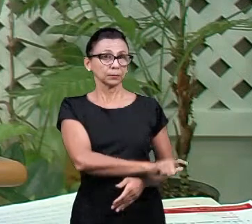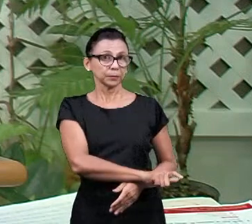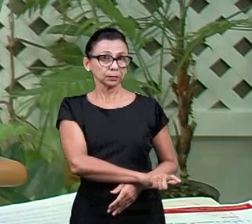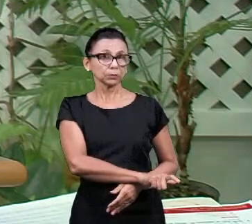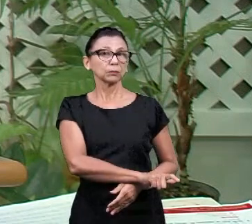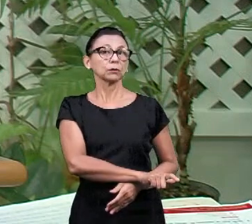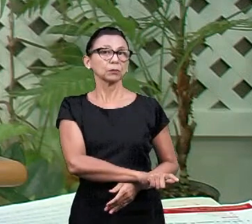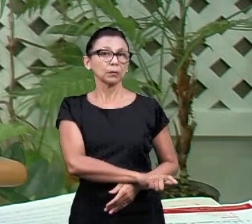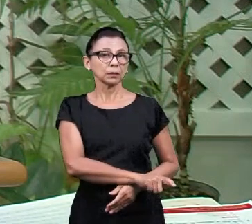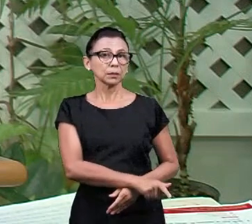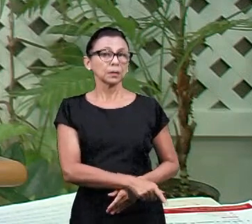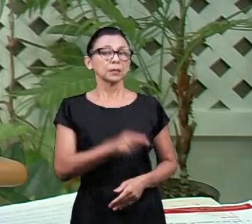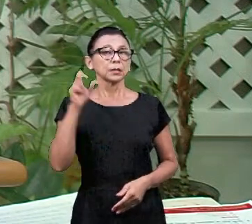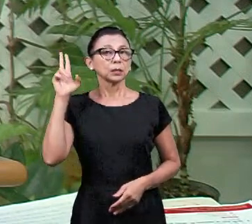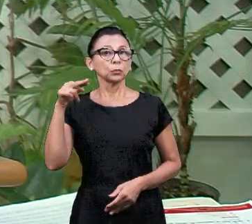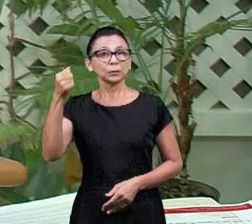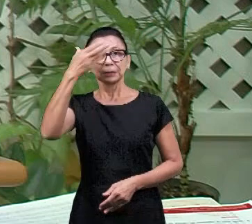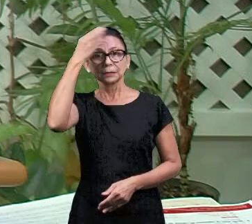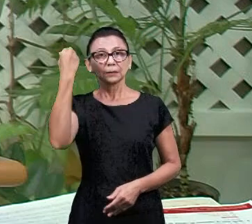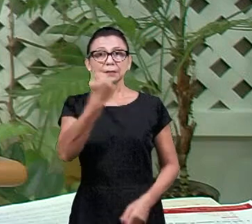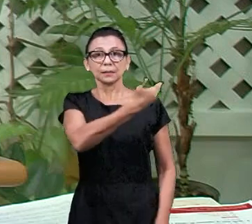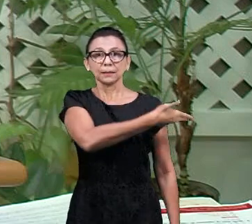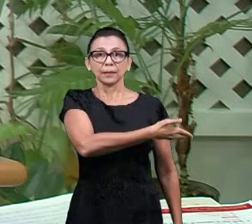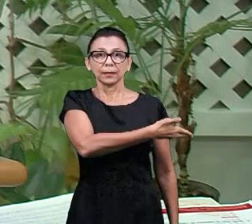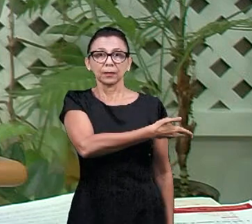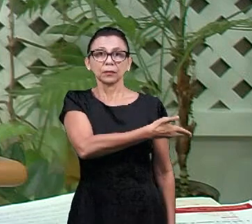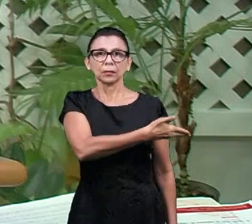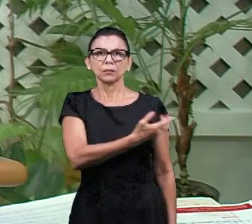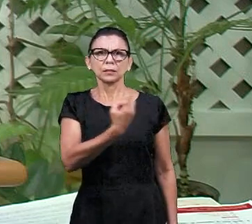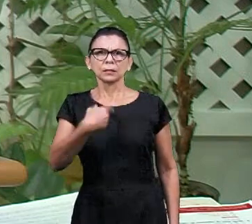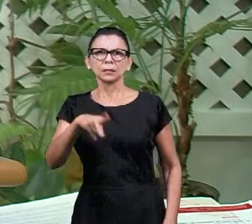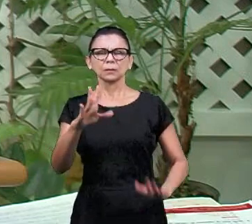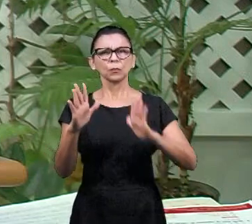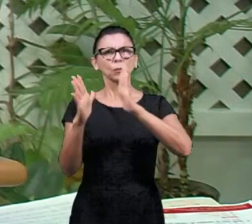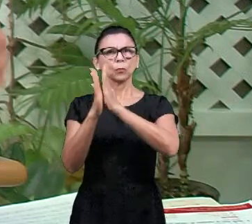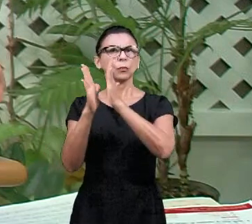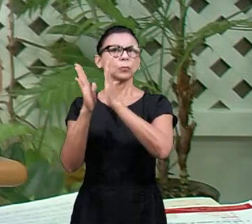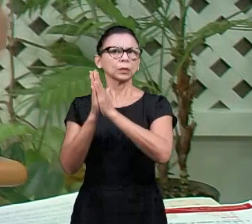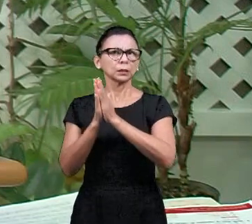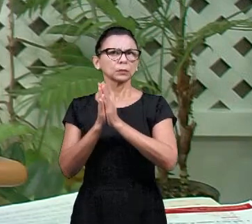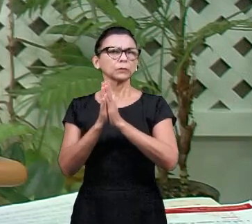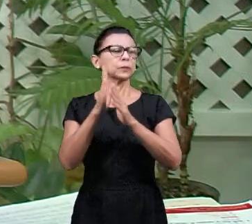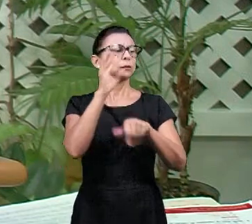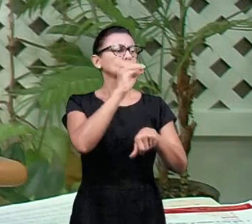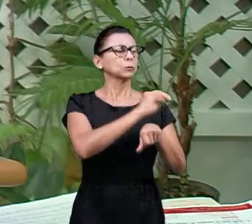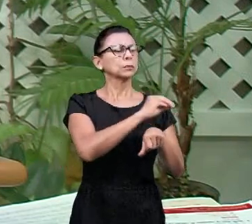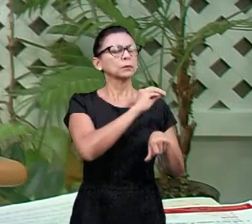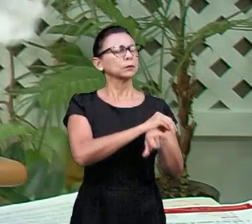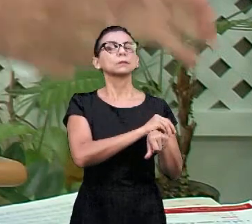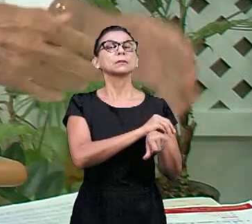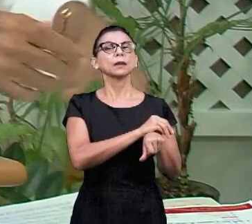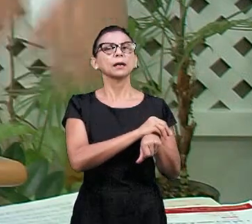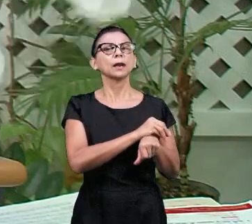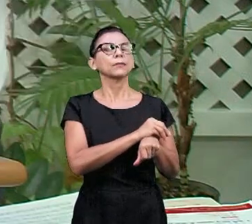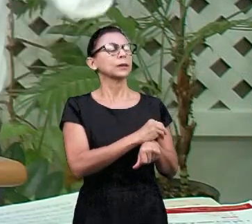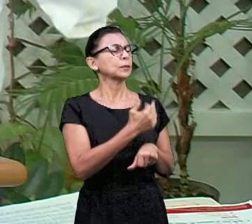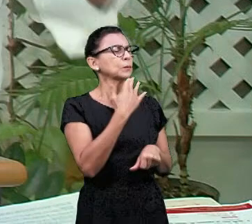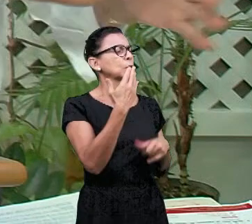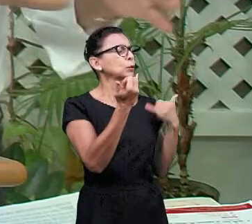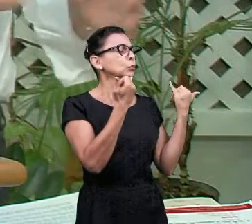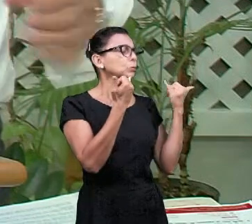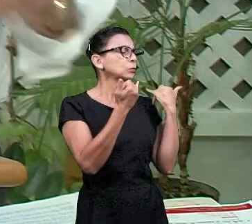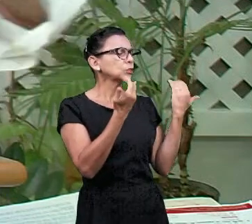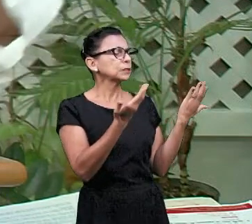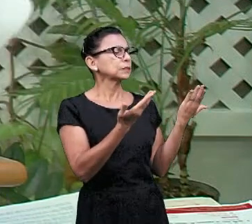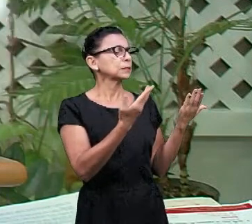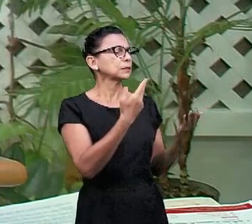communion. Vous ne pouvez pas oublier jamais de lui. Vous allez le porter en prière, vous allez prendre soin de lui, savoir comment